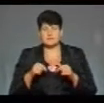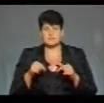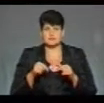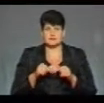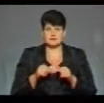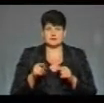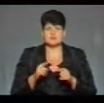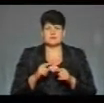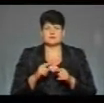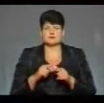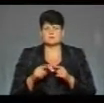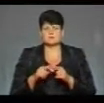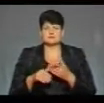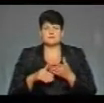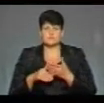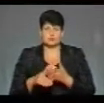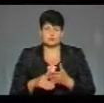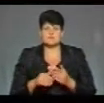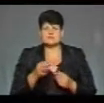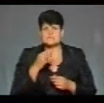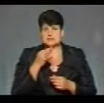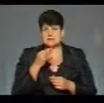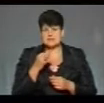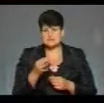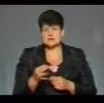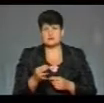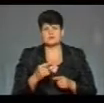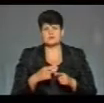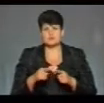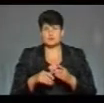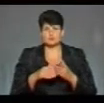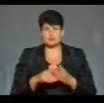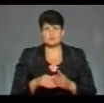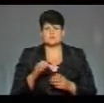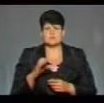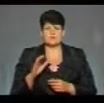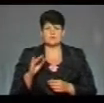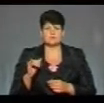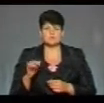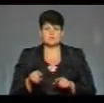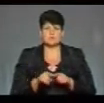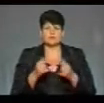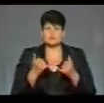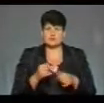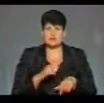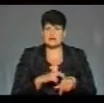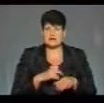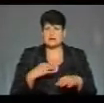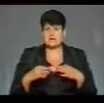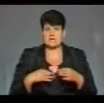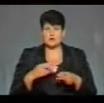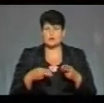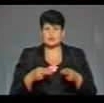медичної допомоги, повідомила заступник директора з медичної частини лікарні швидкої допомоги Світлана Вус. Також сьогодні лікар-нейрохірург